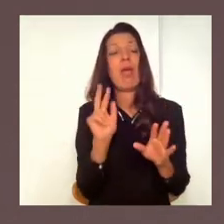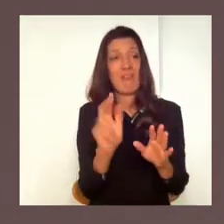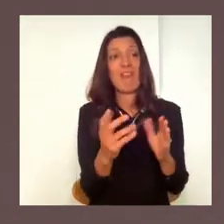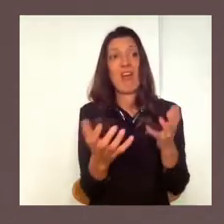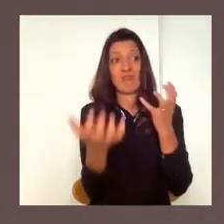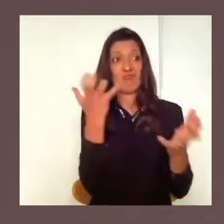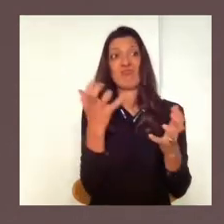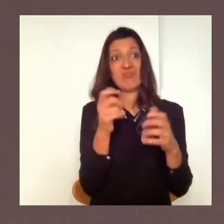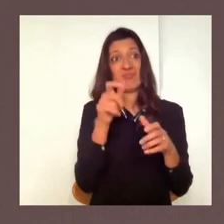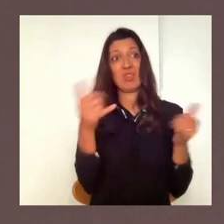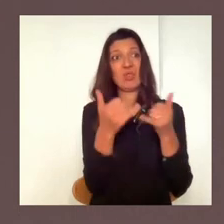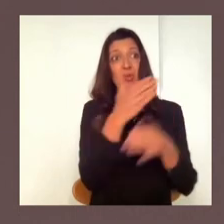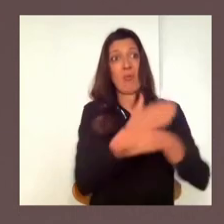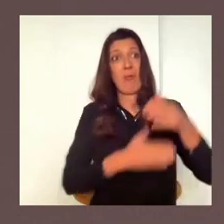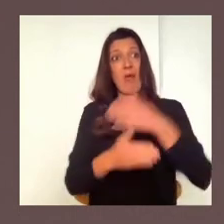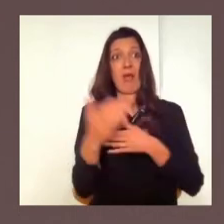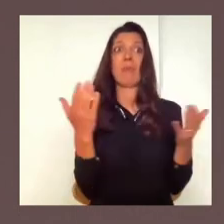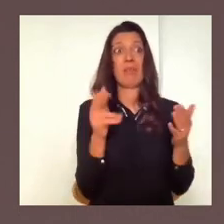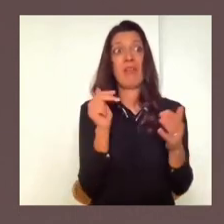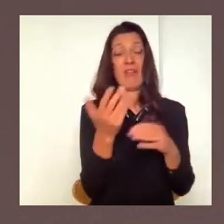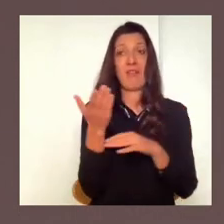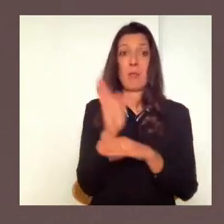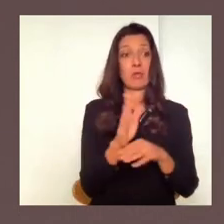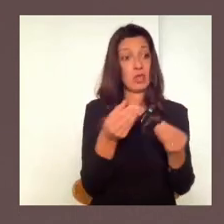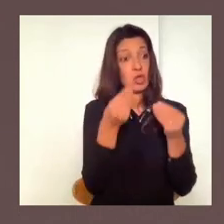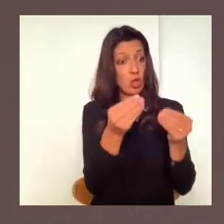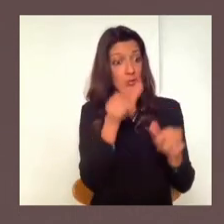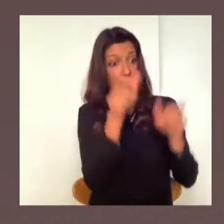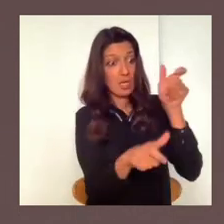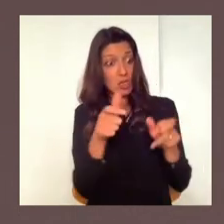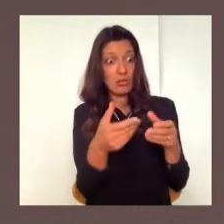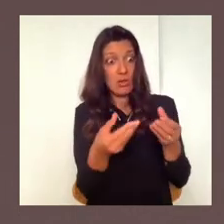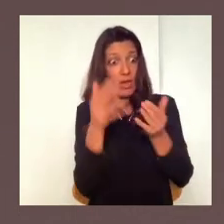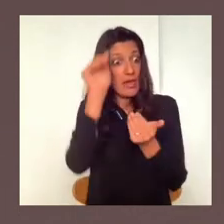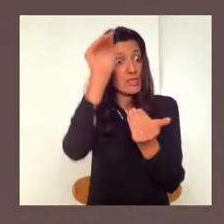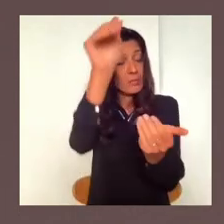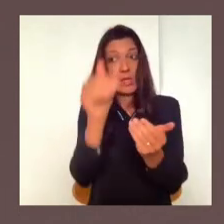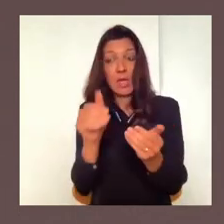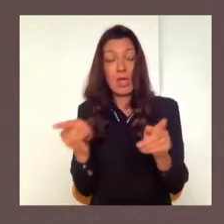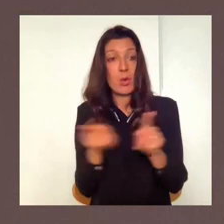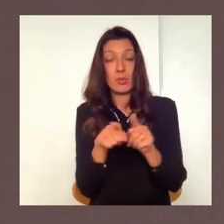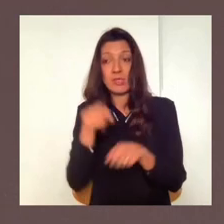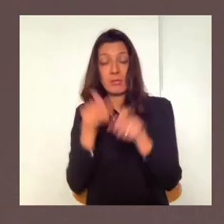donner de l'espoir à beaucoup, beaucoup de personnes et ouvrir énormément de yeux, d'oreilles